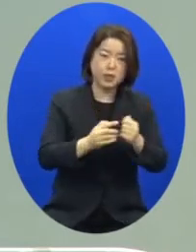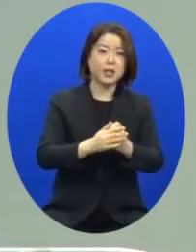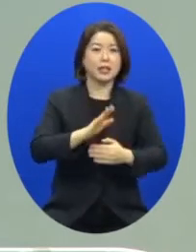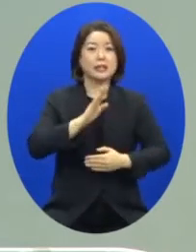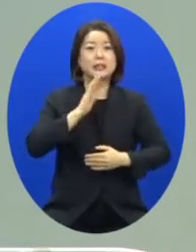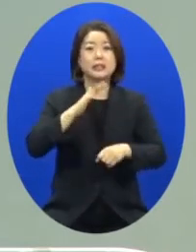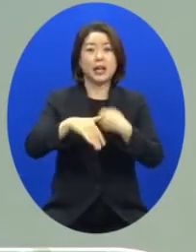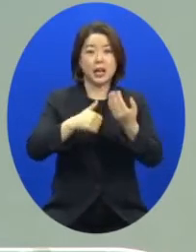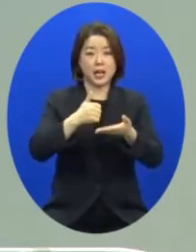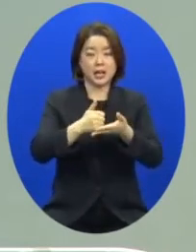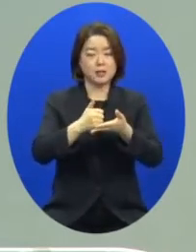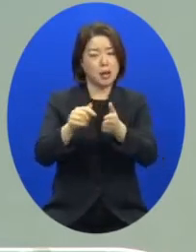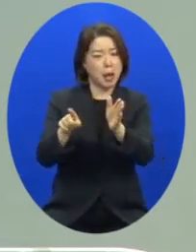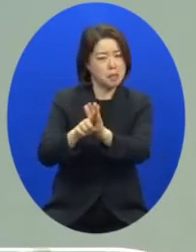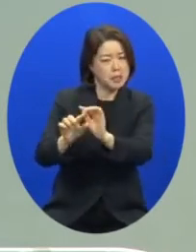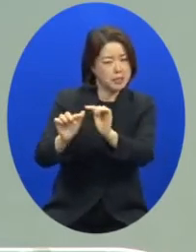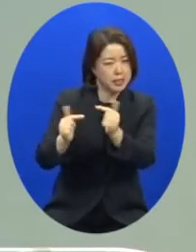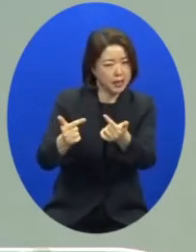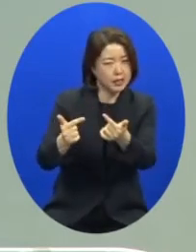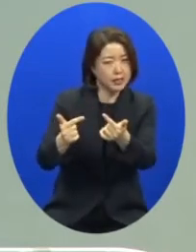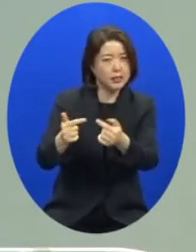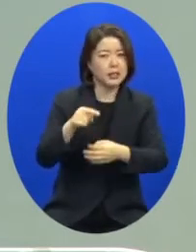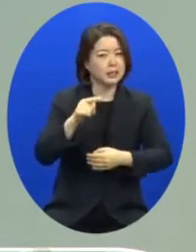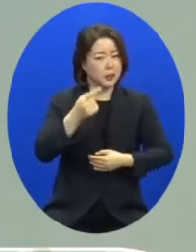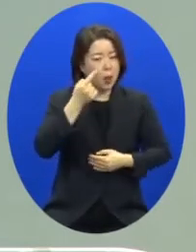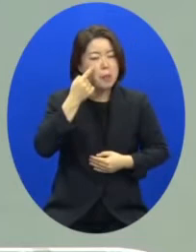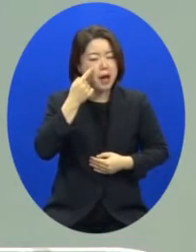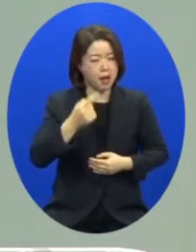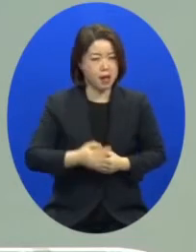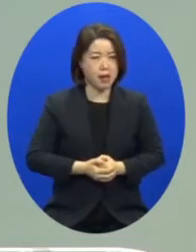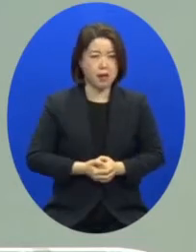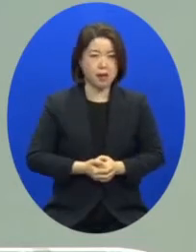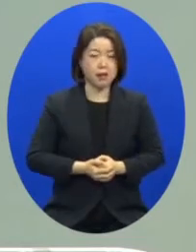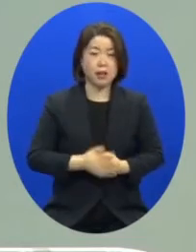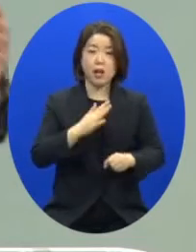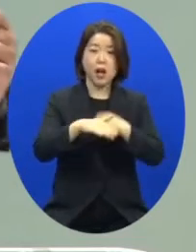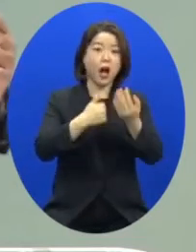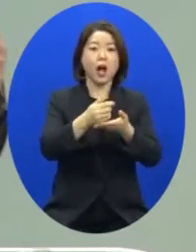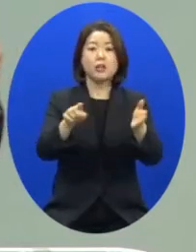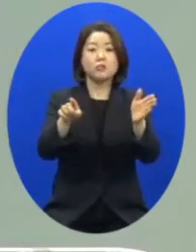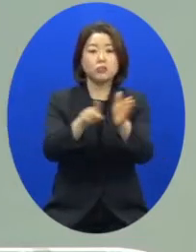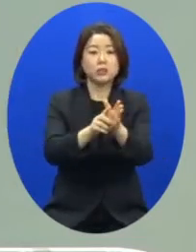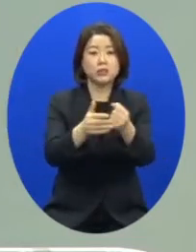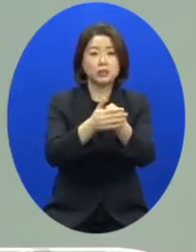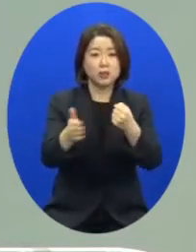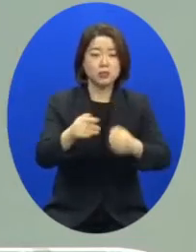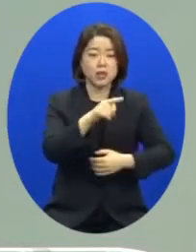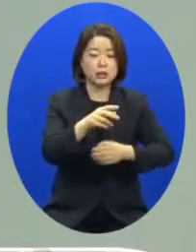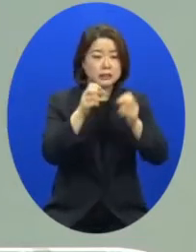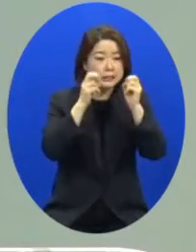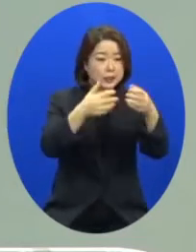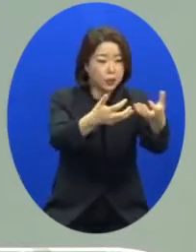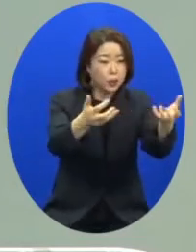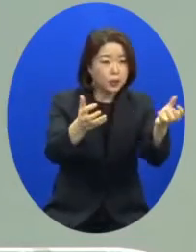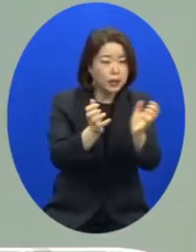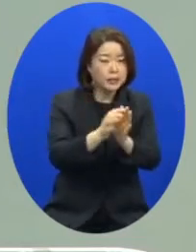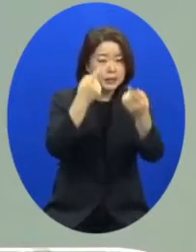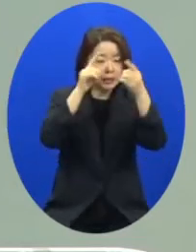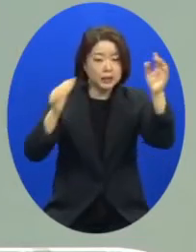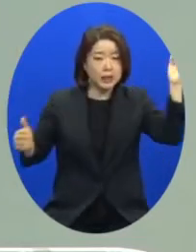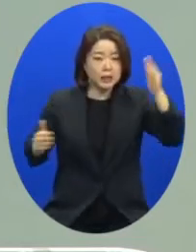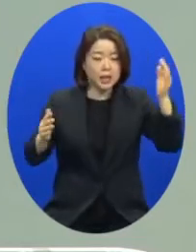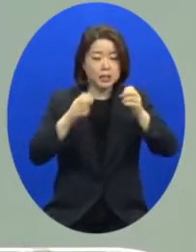하나님을 불신하고 있는 불신앙을 봣습니다 하나님을 믿으니까 그 선교단체 대학생 수련의